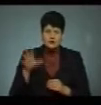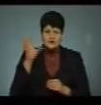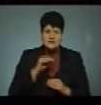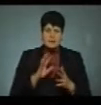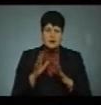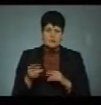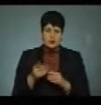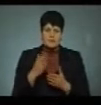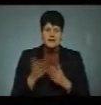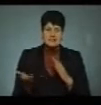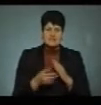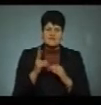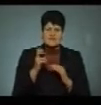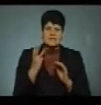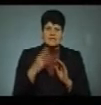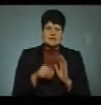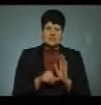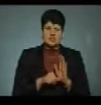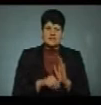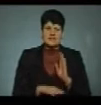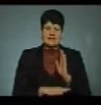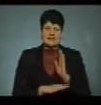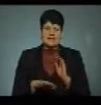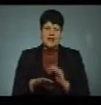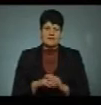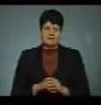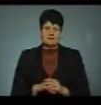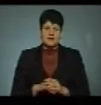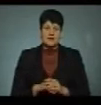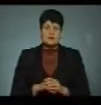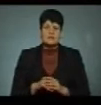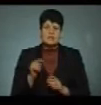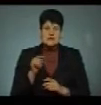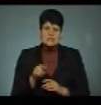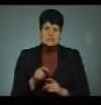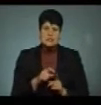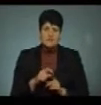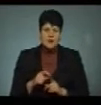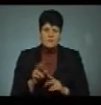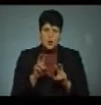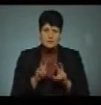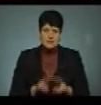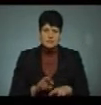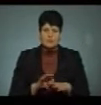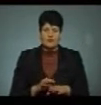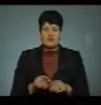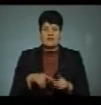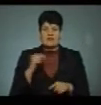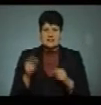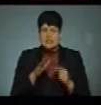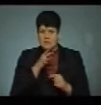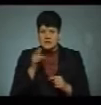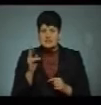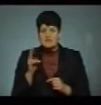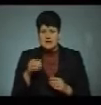Тернополя мають зрізати 236 дерев, повідомила Світлана Молодецька. За її словами, обстеження дерев проводять у листяний період з квітня